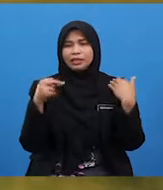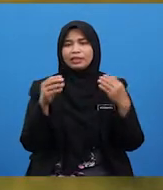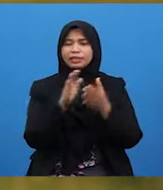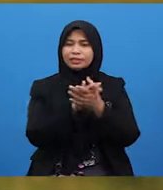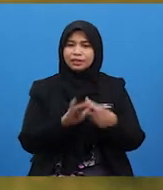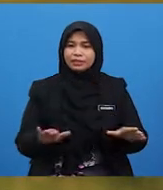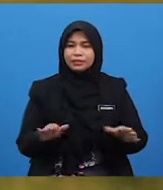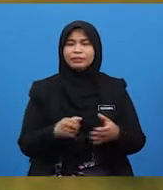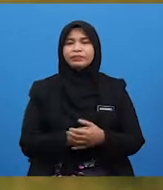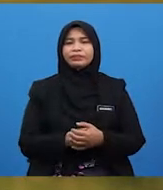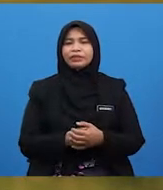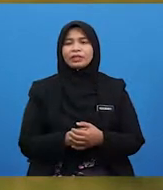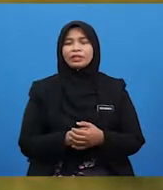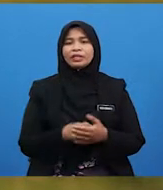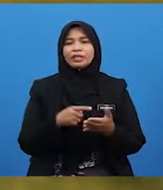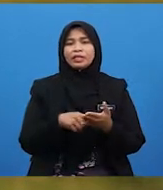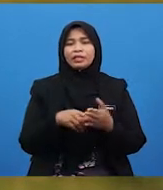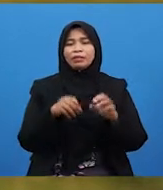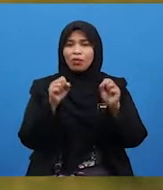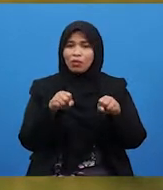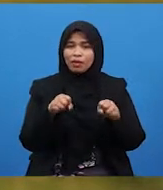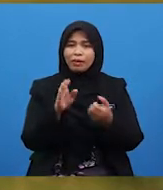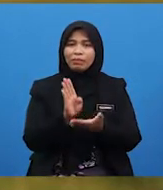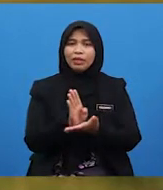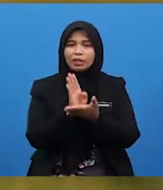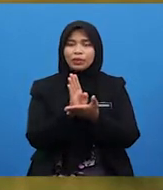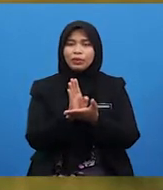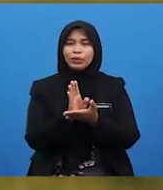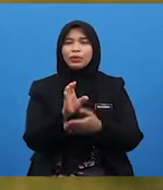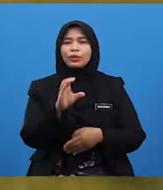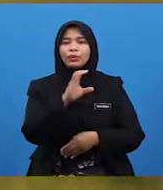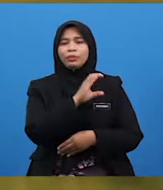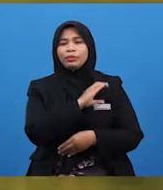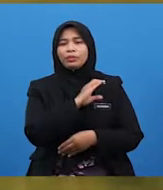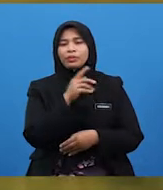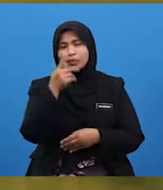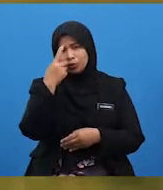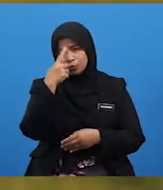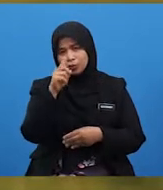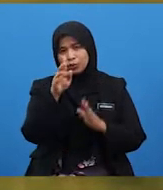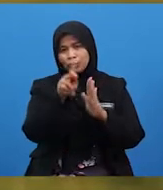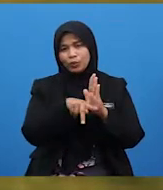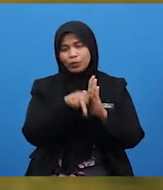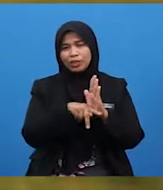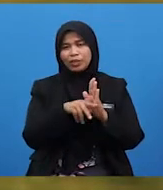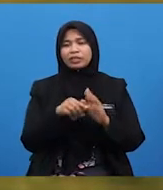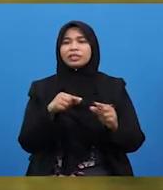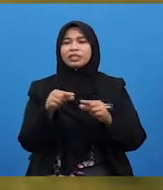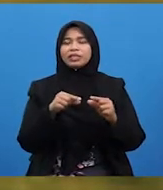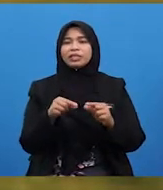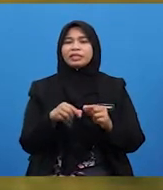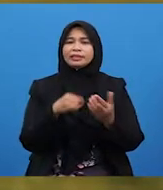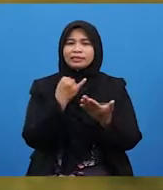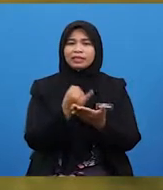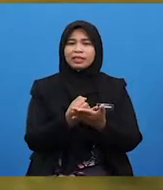ini sememangnya mampu membantu pihak polis dalam usaha untuk mengurangkan kegiatan jenayah yang